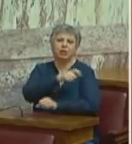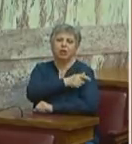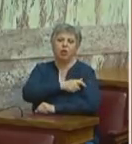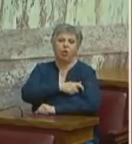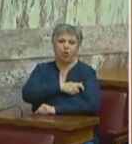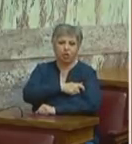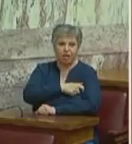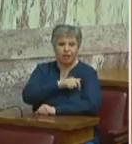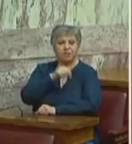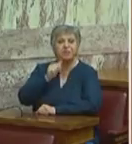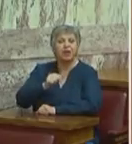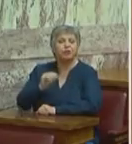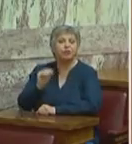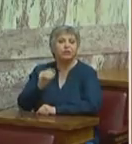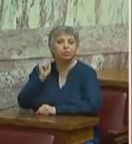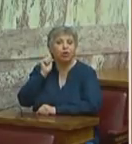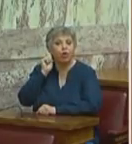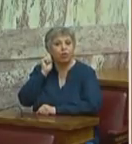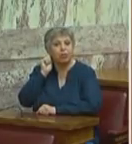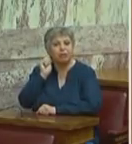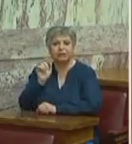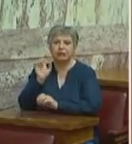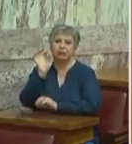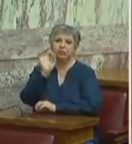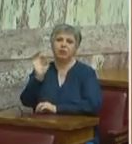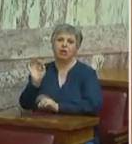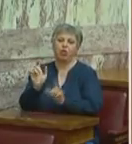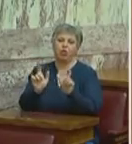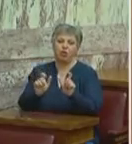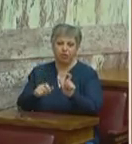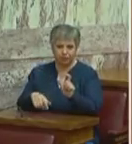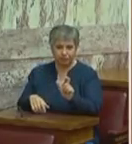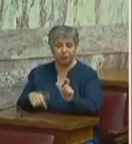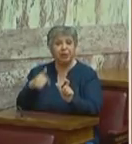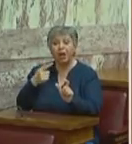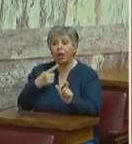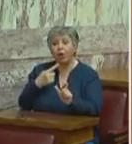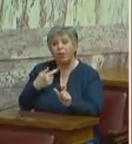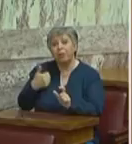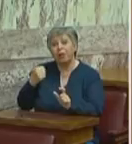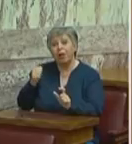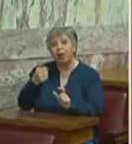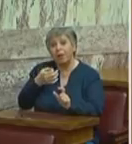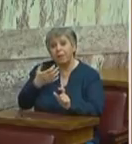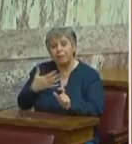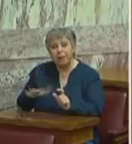Όπως δήλωσα χθες, η διαπραγμάτευση αυτή είναι δύσκολη, είναι